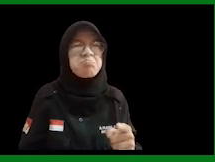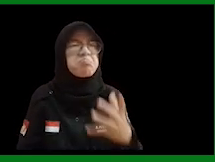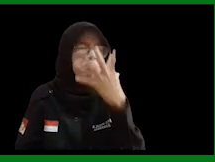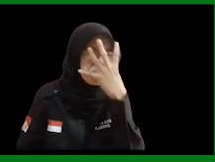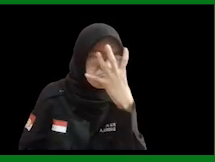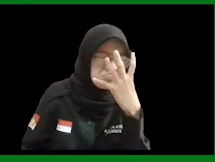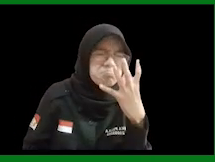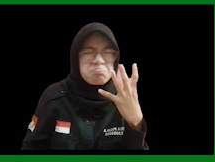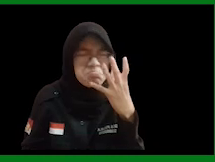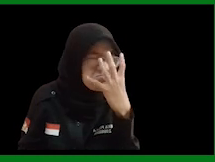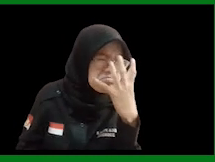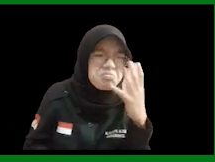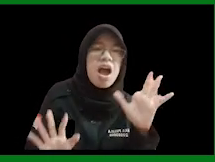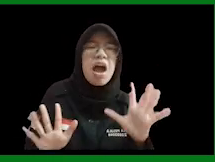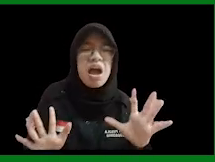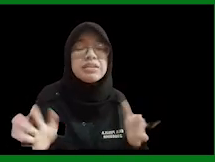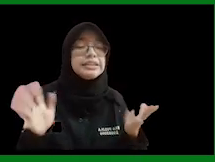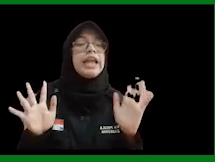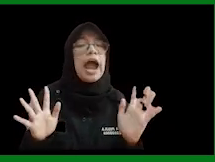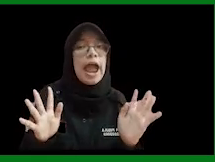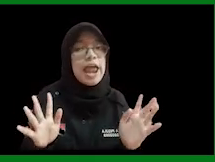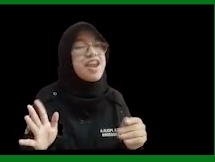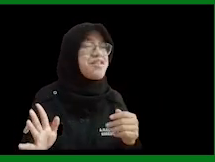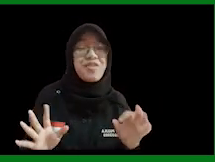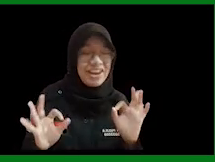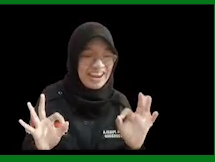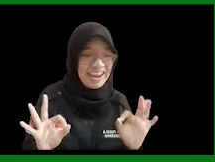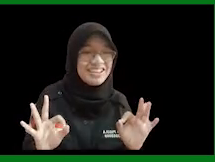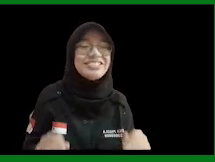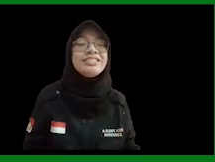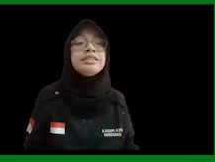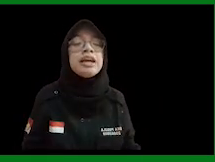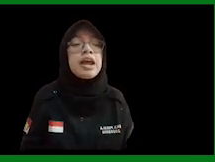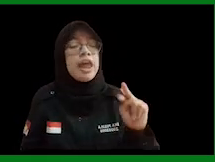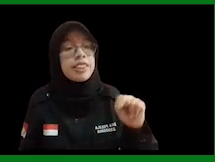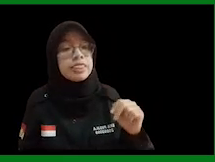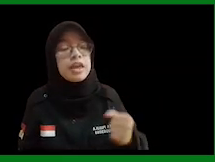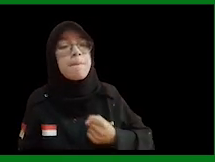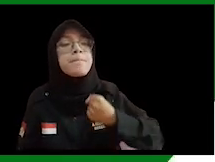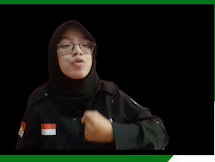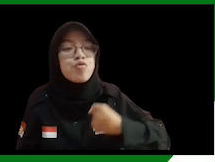di Pengadilan Agama Bukit Tinggi. Maka jangan sungkan meminta bantuan kepada petugas kami.